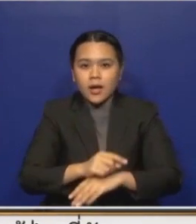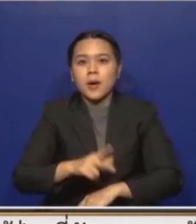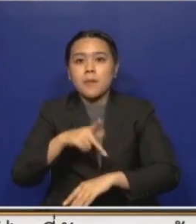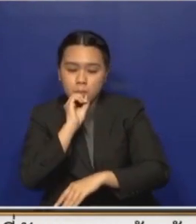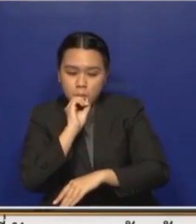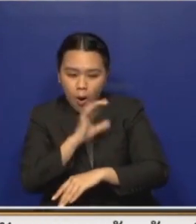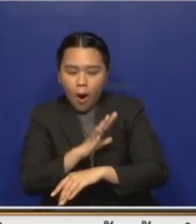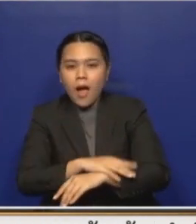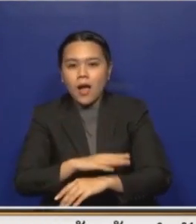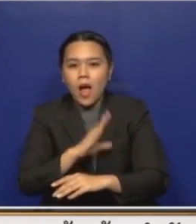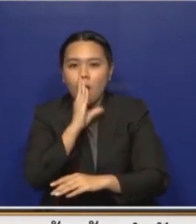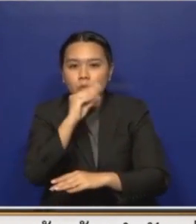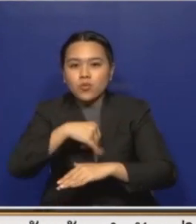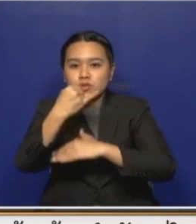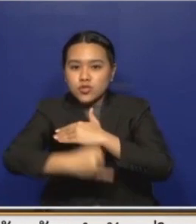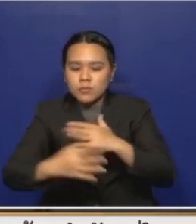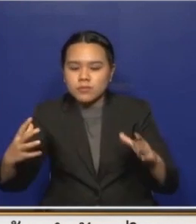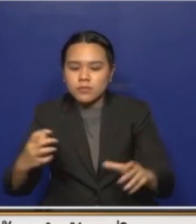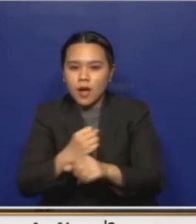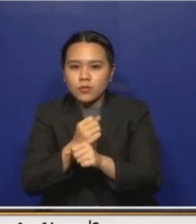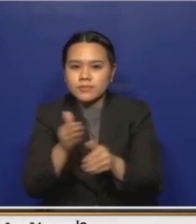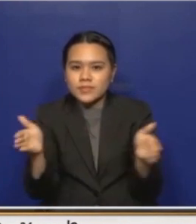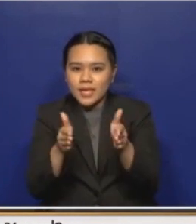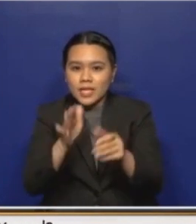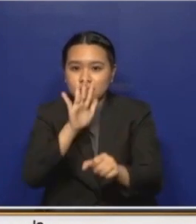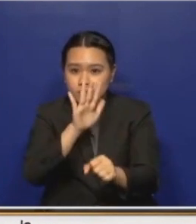ถ้าอย่างนั้นอันนี้ผมไม่ได้ประชดนะ